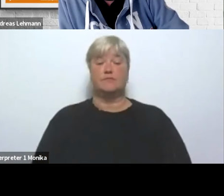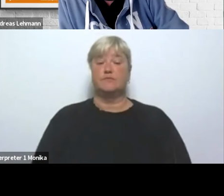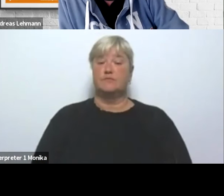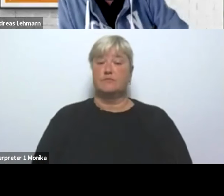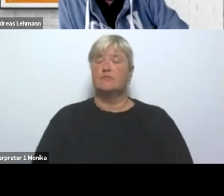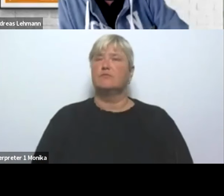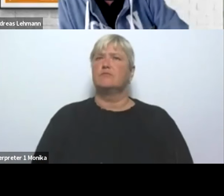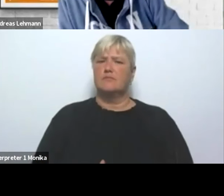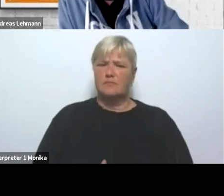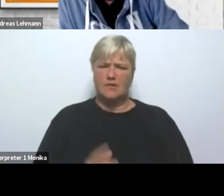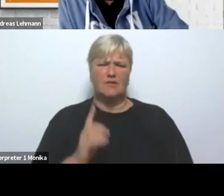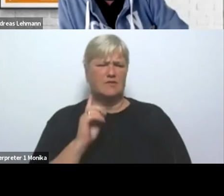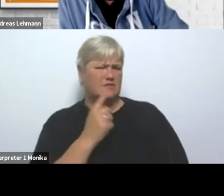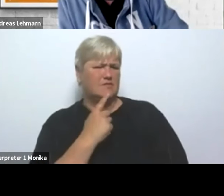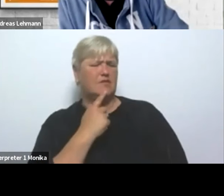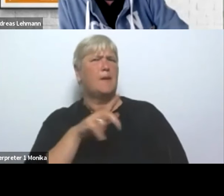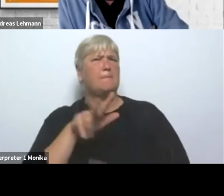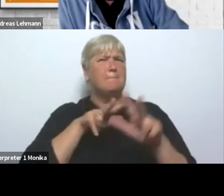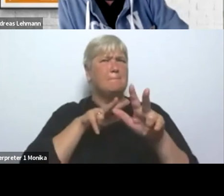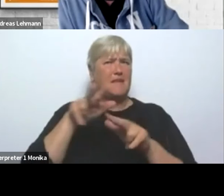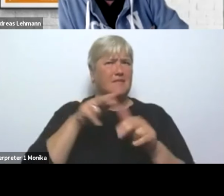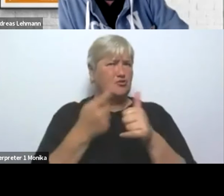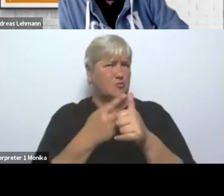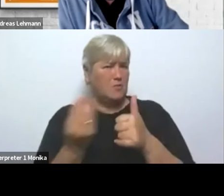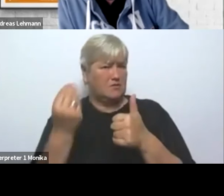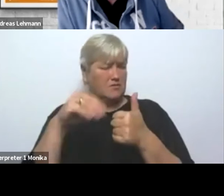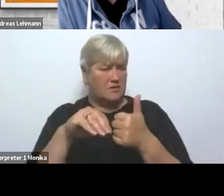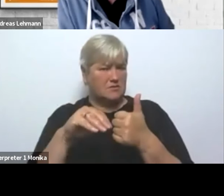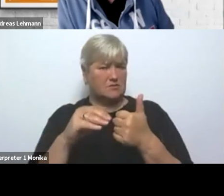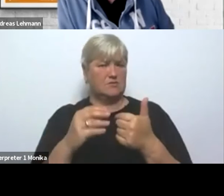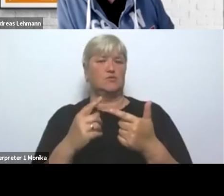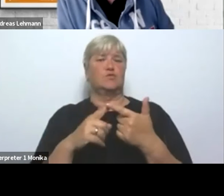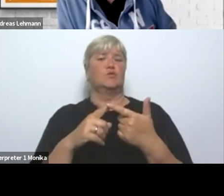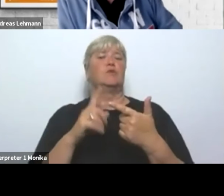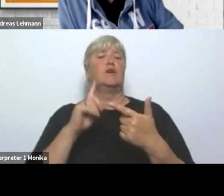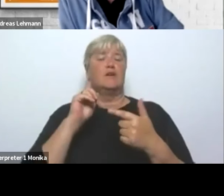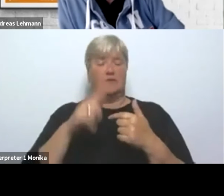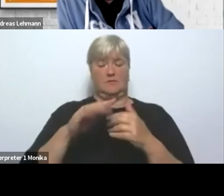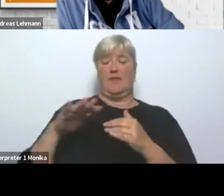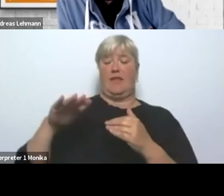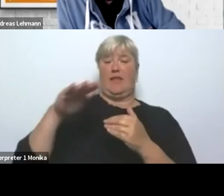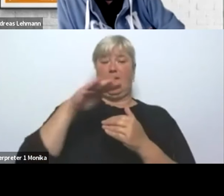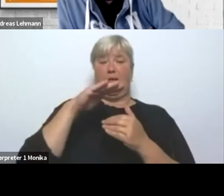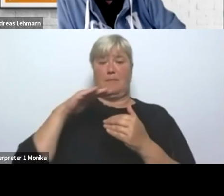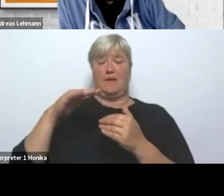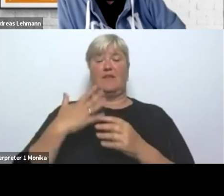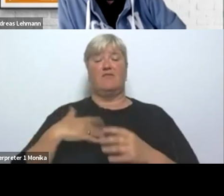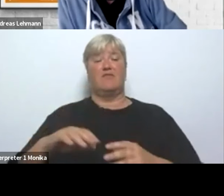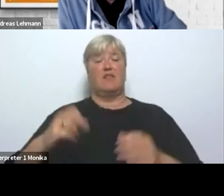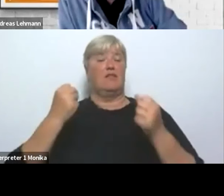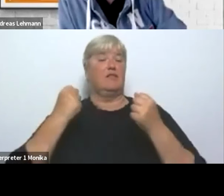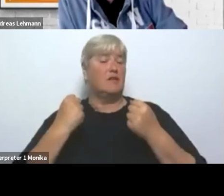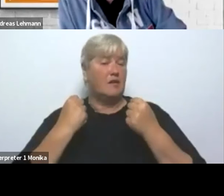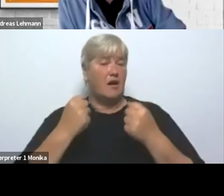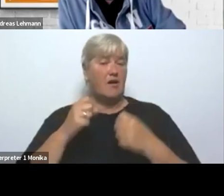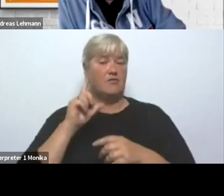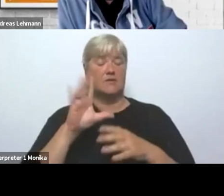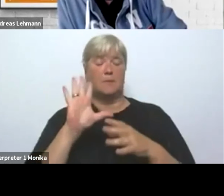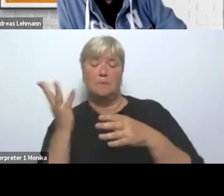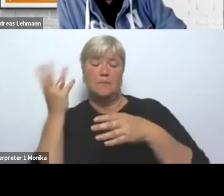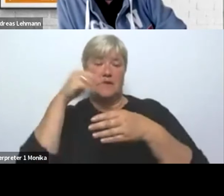Also da kommt das Management ins Spiel. Genau, also auf dieser Ebene wollen wir ja die Energie auch einspeisen,